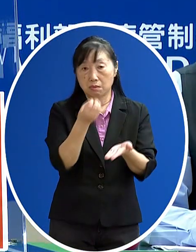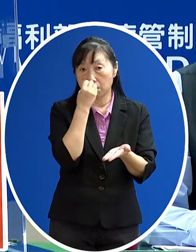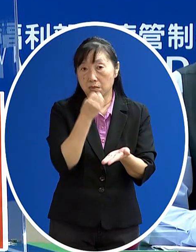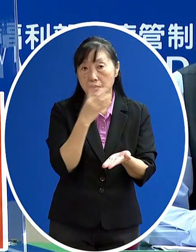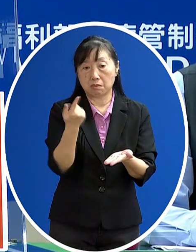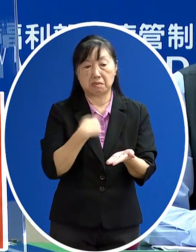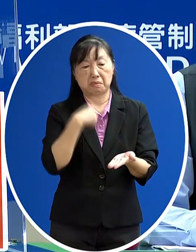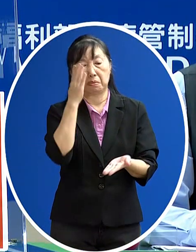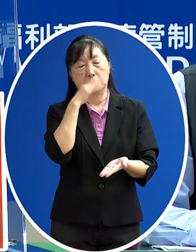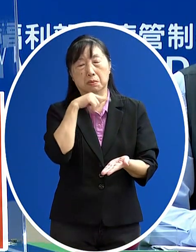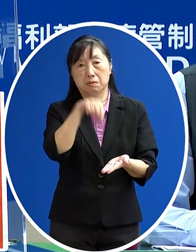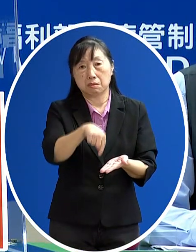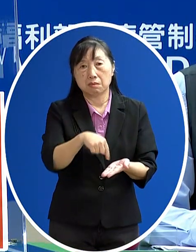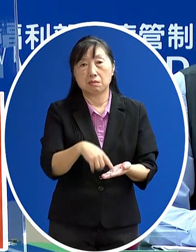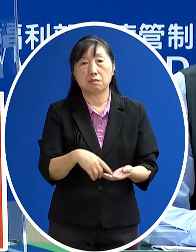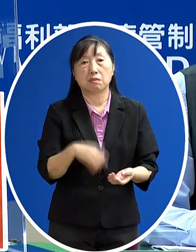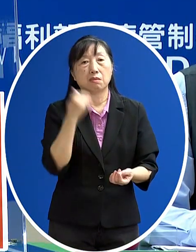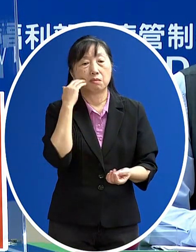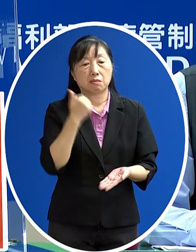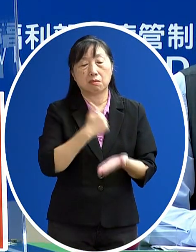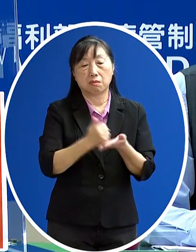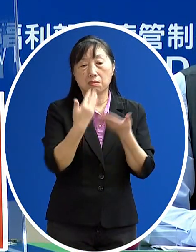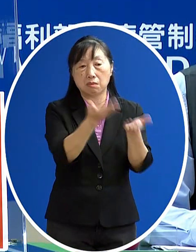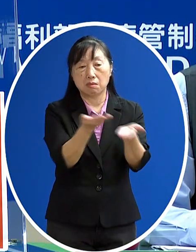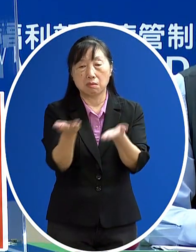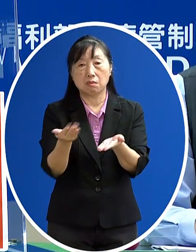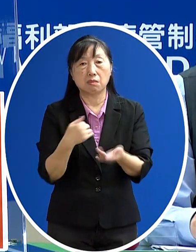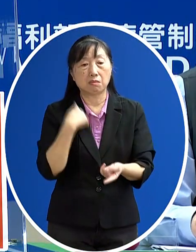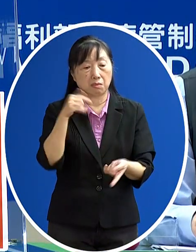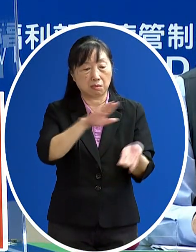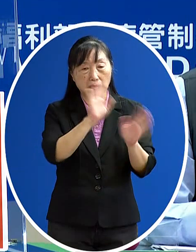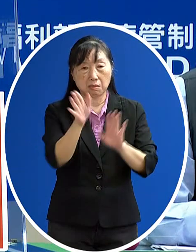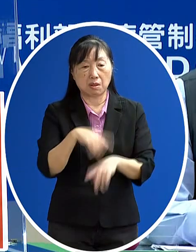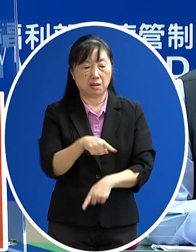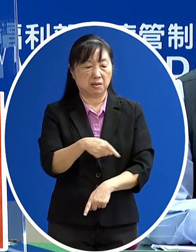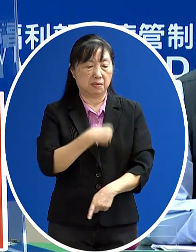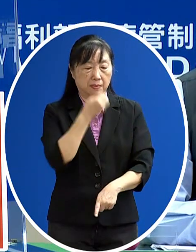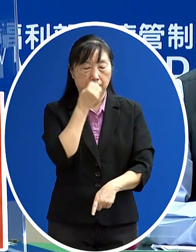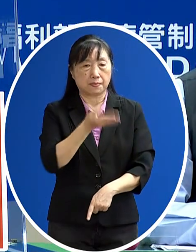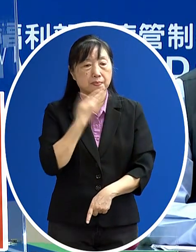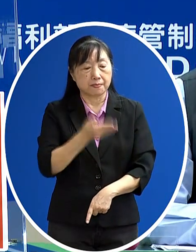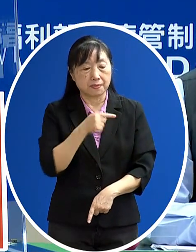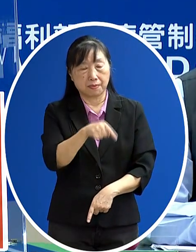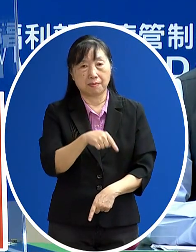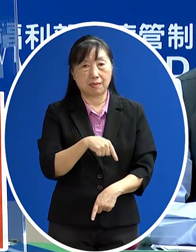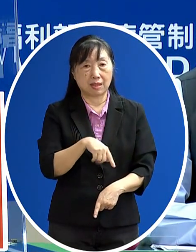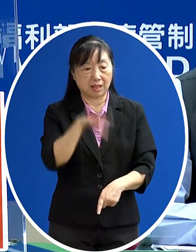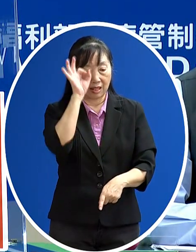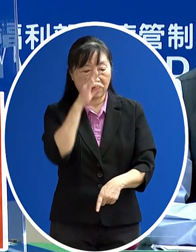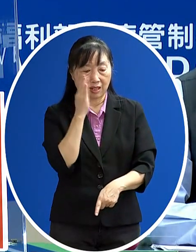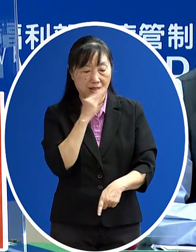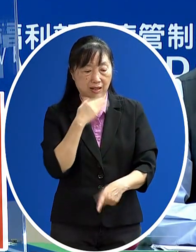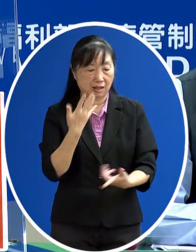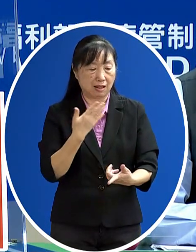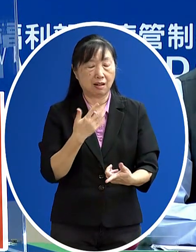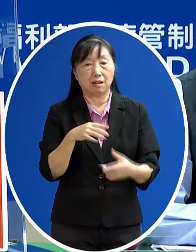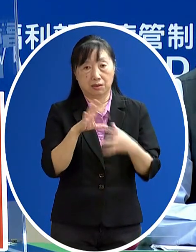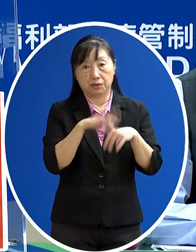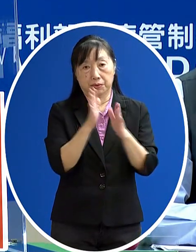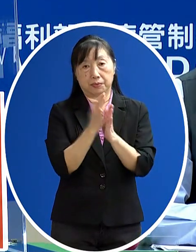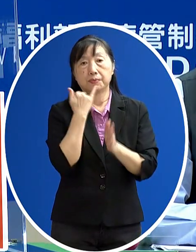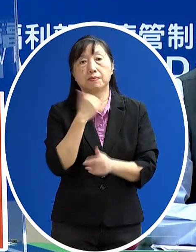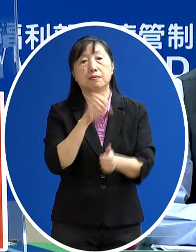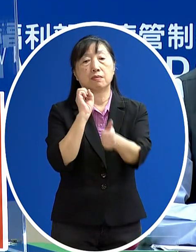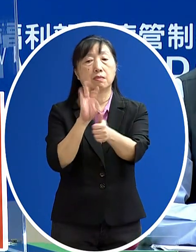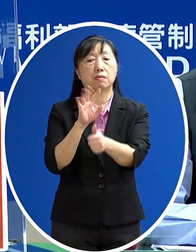管是说不新鲜，甚或到就是说觉得供餐情况菜色不满意，那都可以跟检疫所来反映，我们